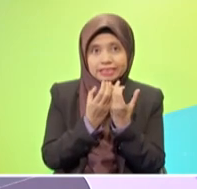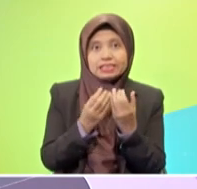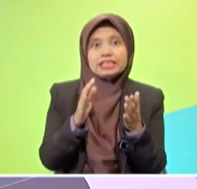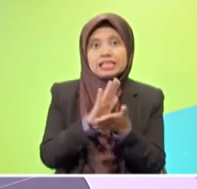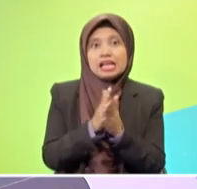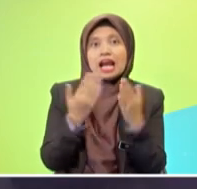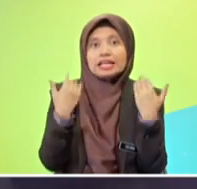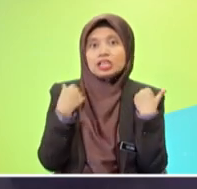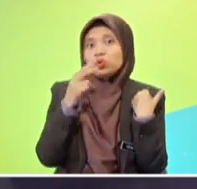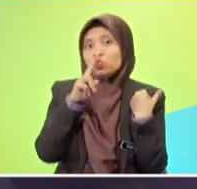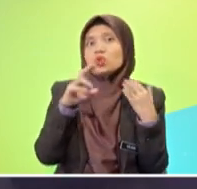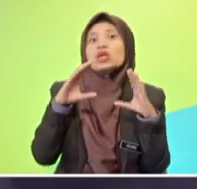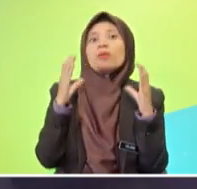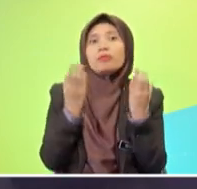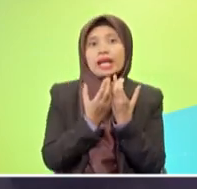kumpulan